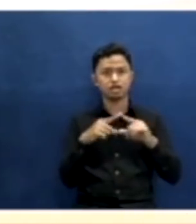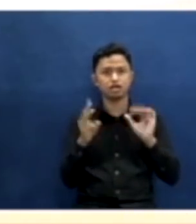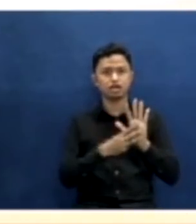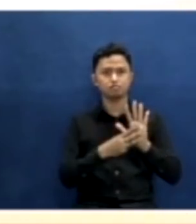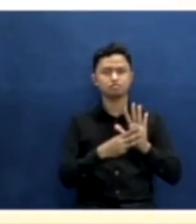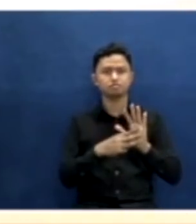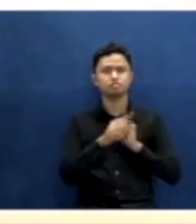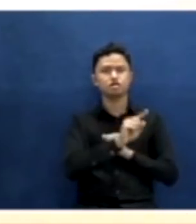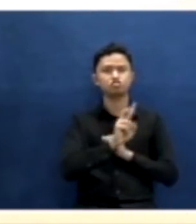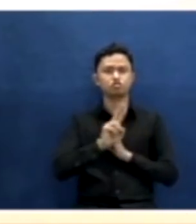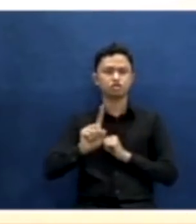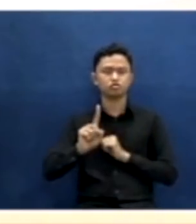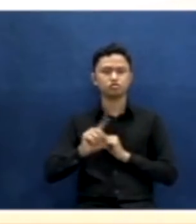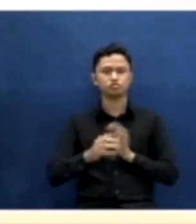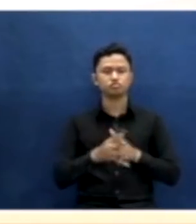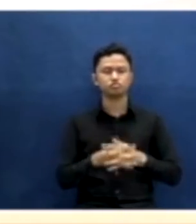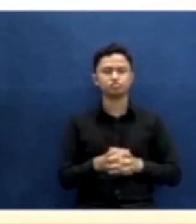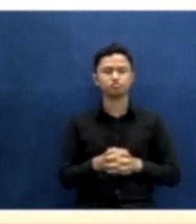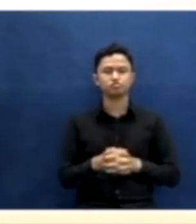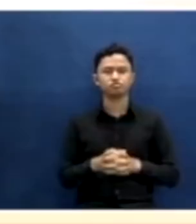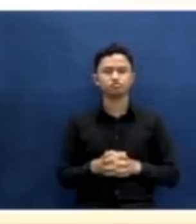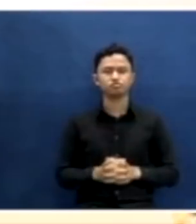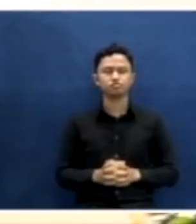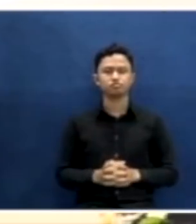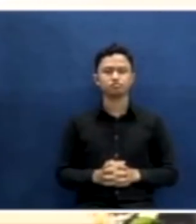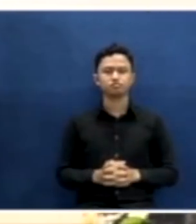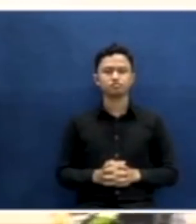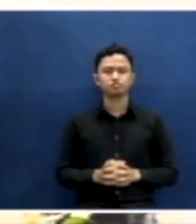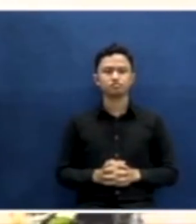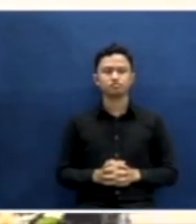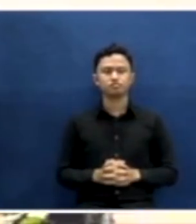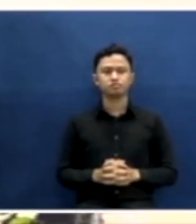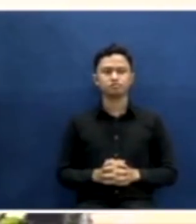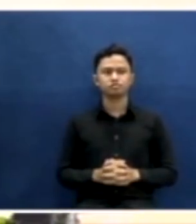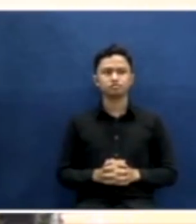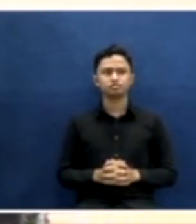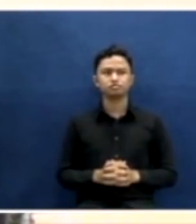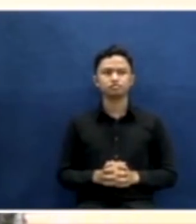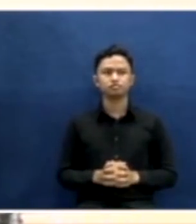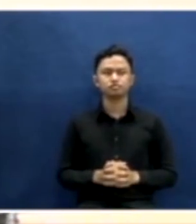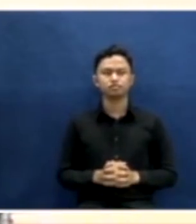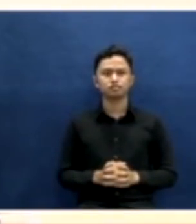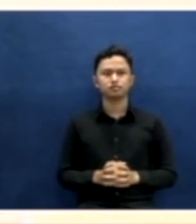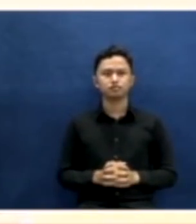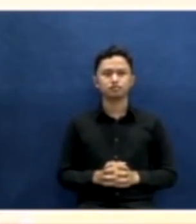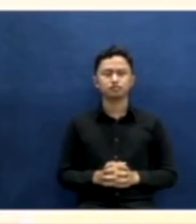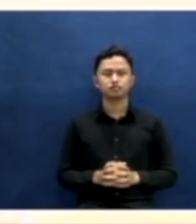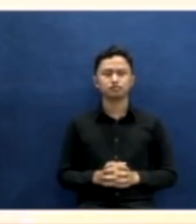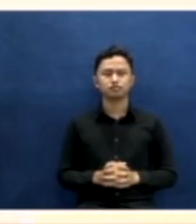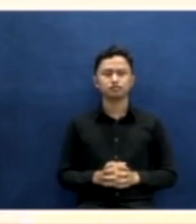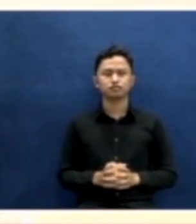karepmu lah Alaihi Wa innalillahi wa inna syaikho Naila Aulia ini mulyojati logo main atau temu homenagem